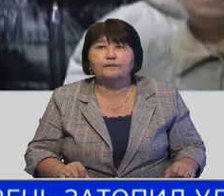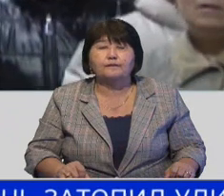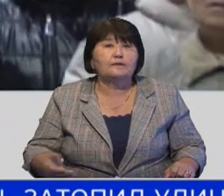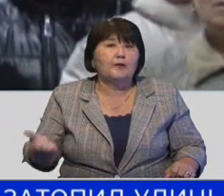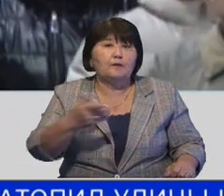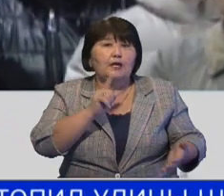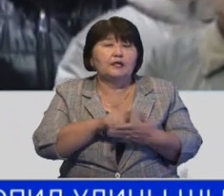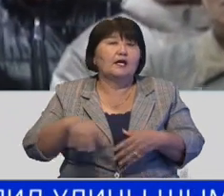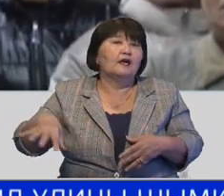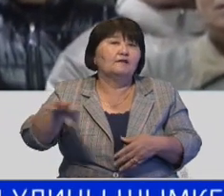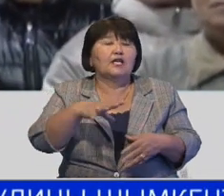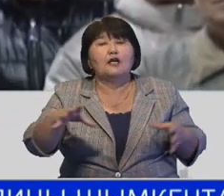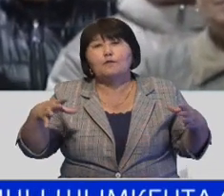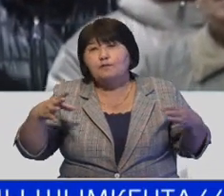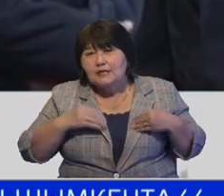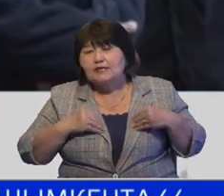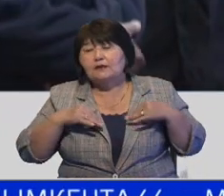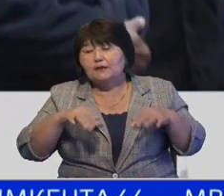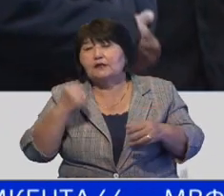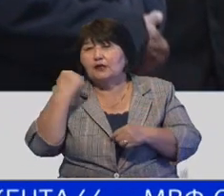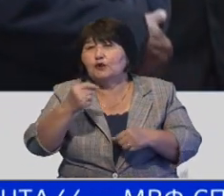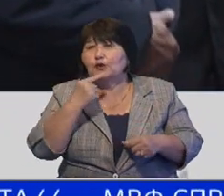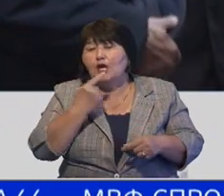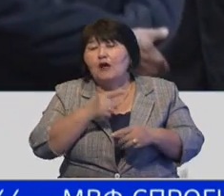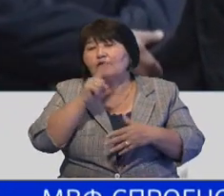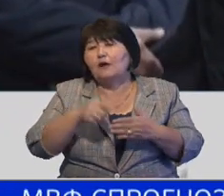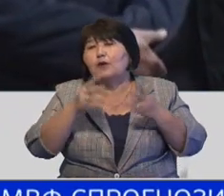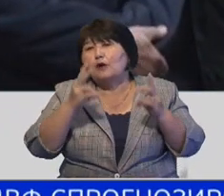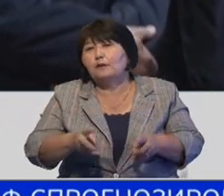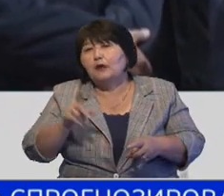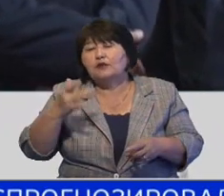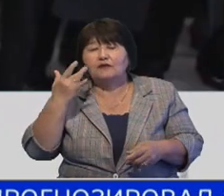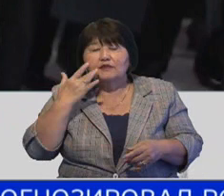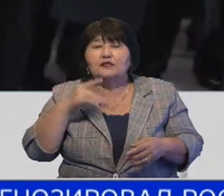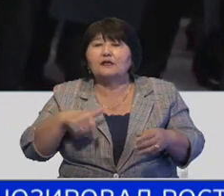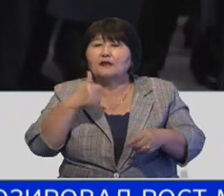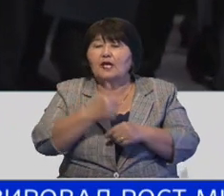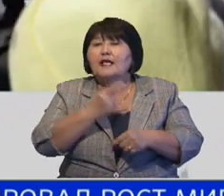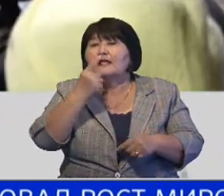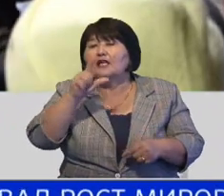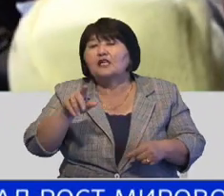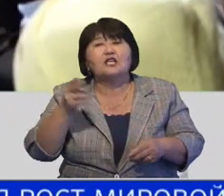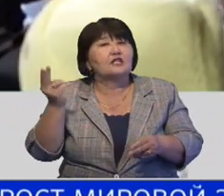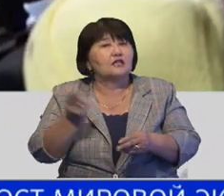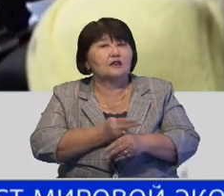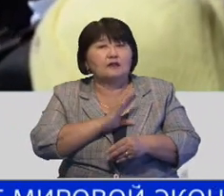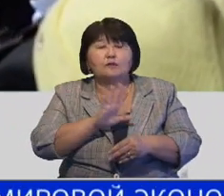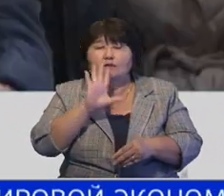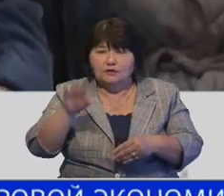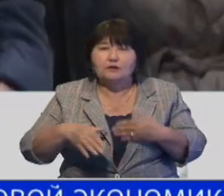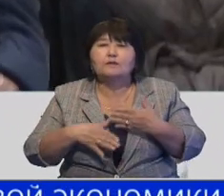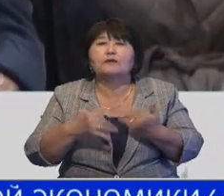Мы должны всей страной вместе преодолеть эти трудности. Вопрос пострадавших всегда будет во главе угла. Ни один человек не останется без